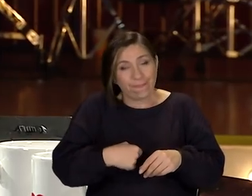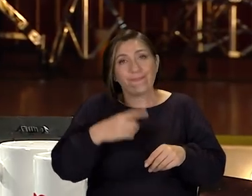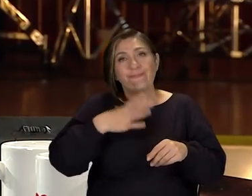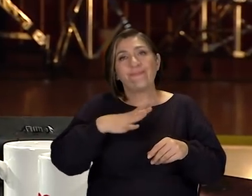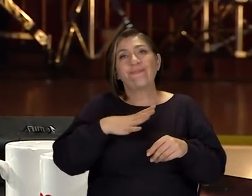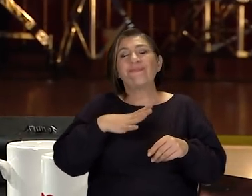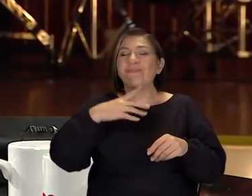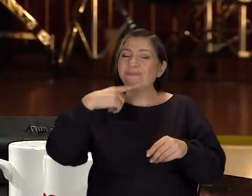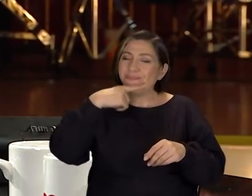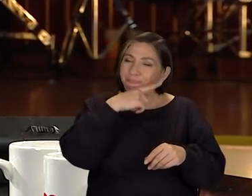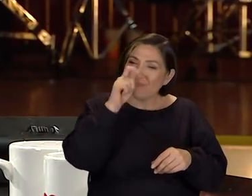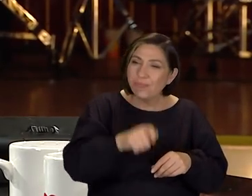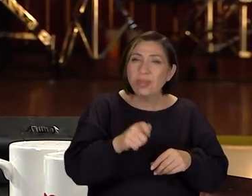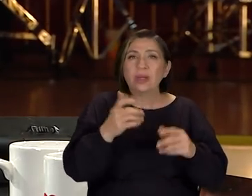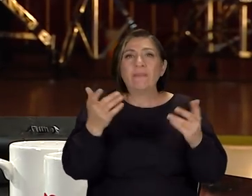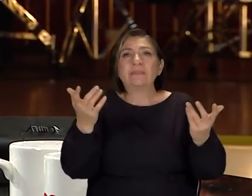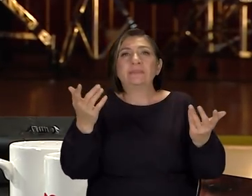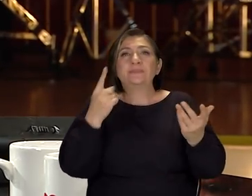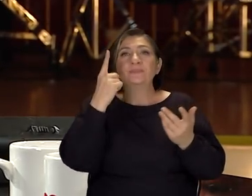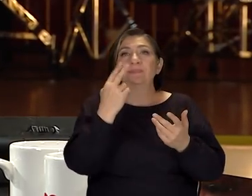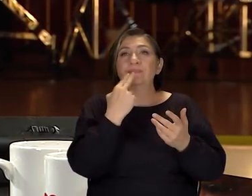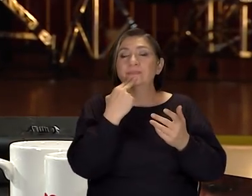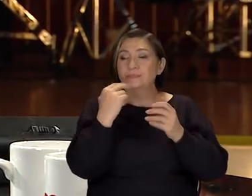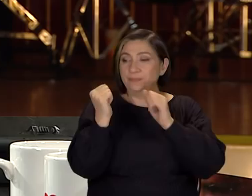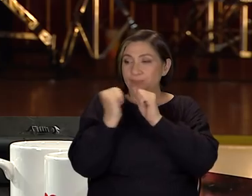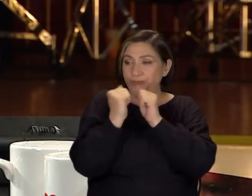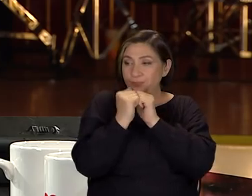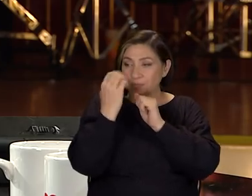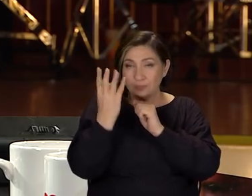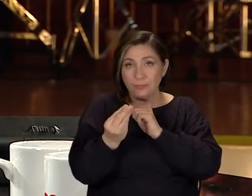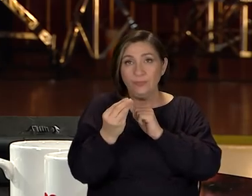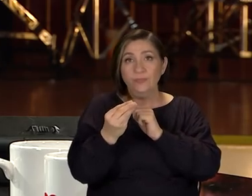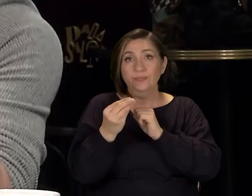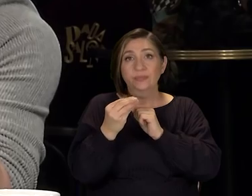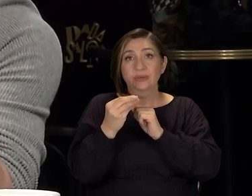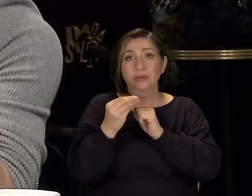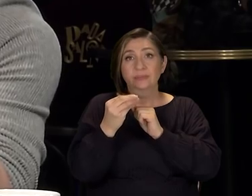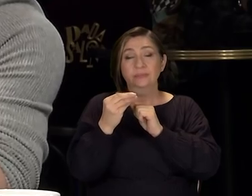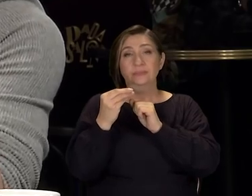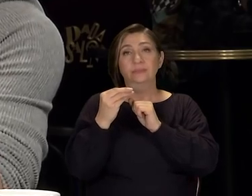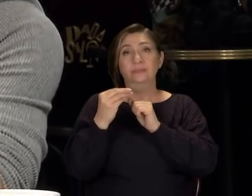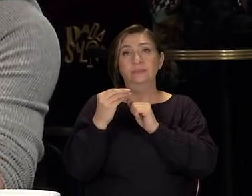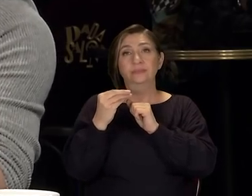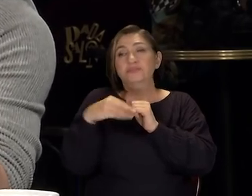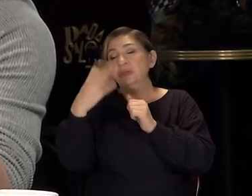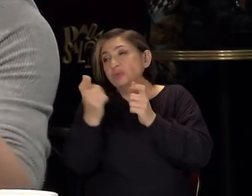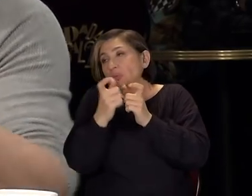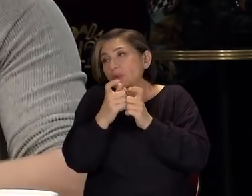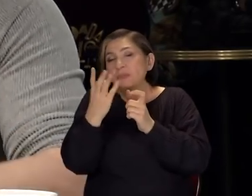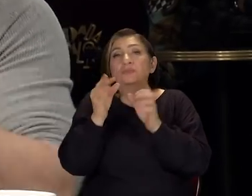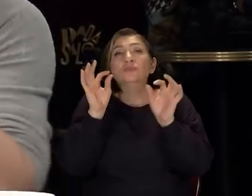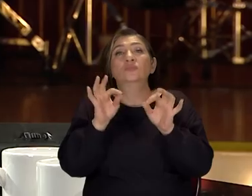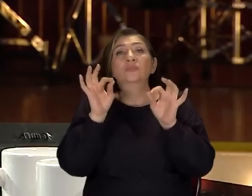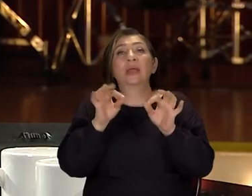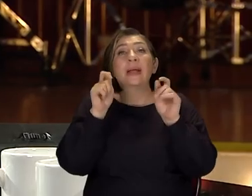ister içinden gelmeden yap, bir kadınla olan ilişkinde ya sahneye çıkması gerekmiyor aynen. Başarılı bir toplantı sonra. Evet, yani